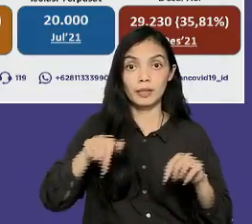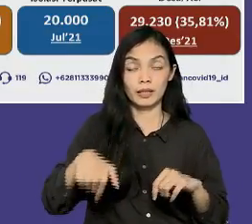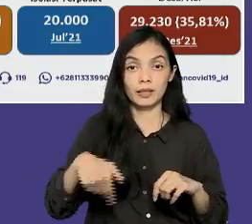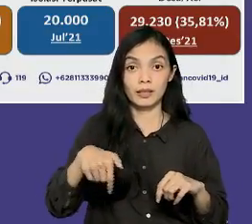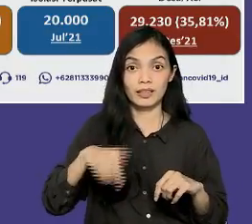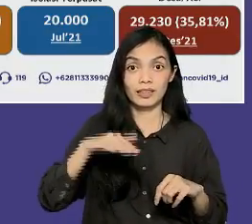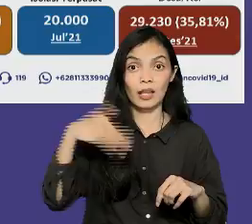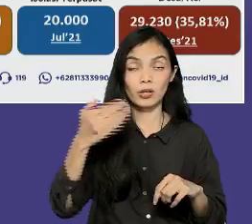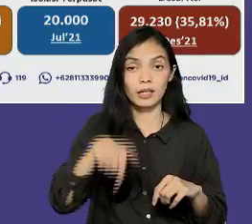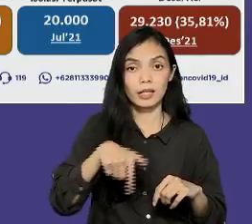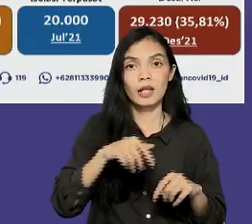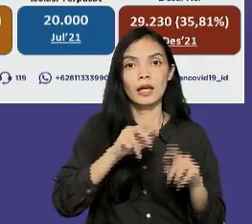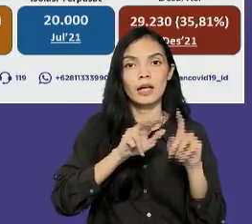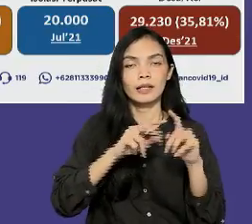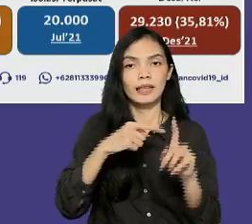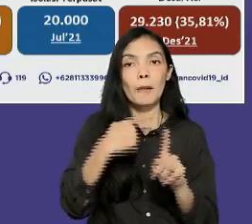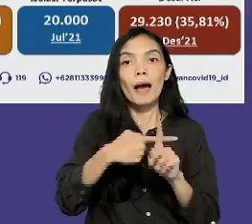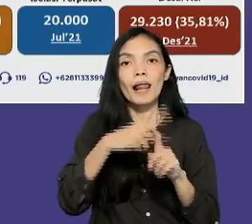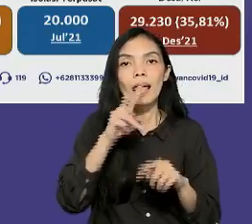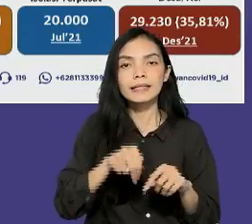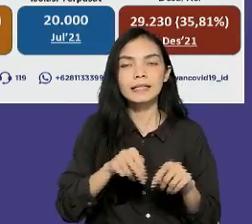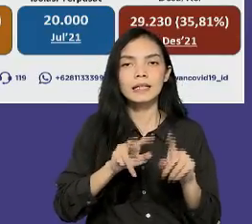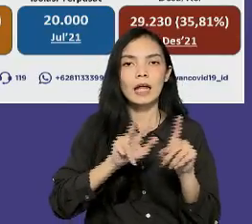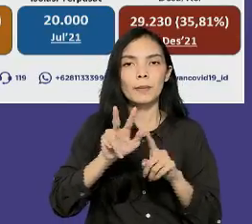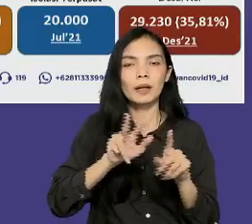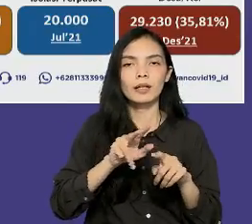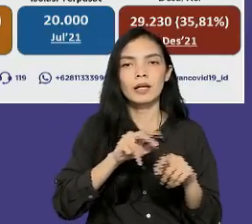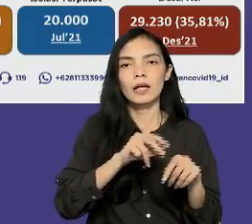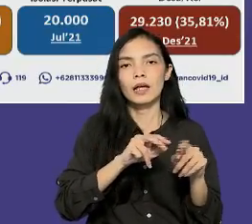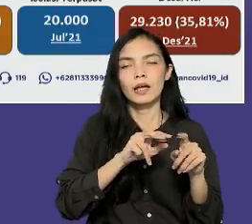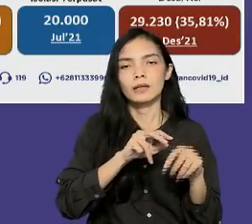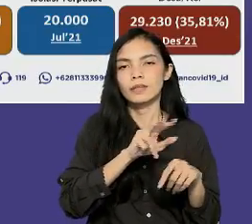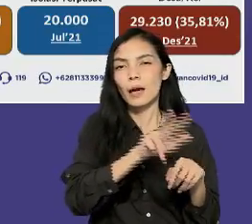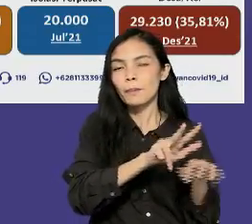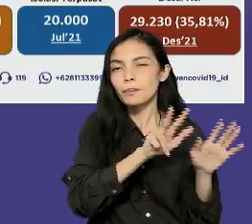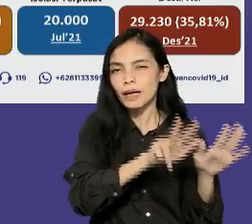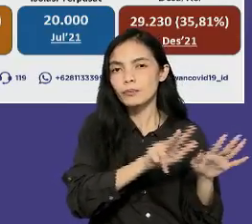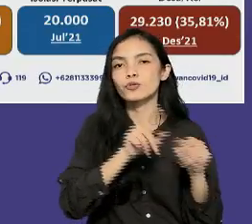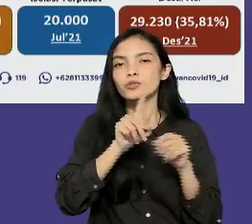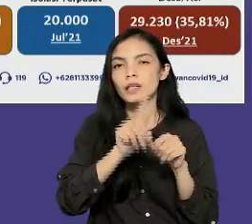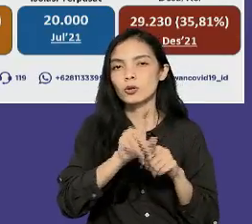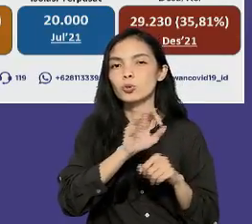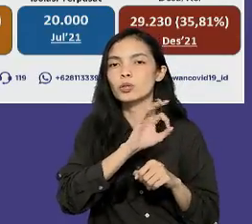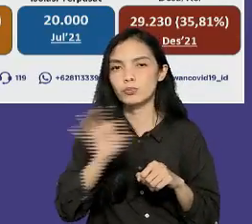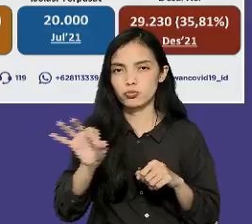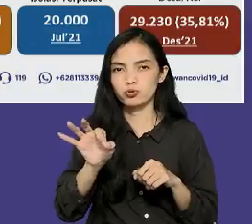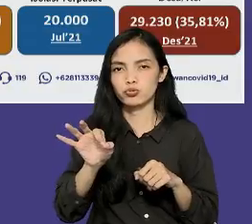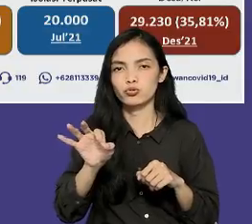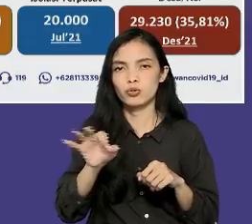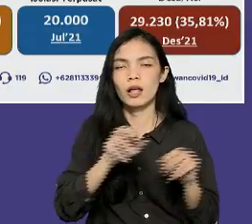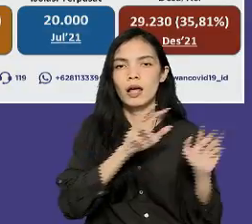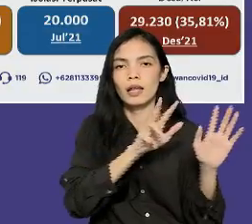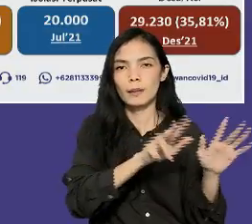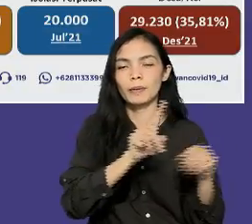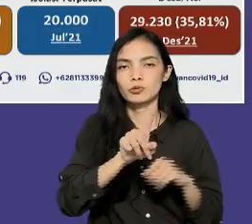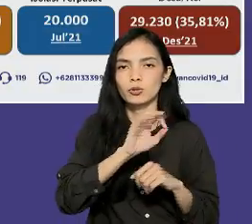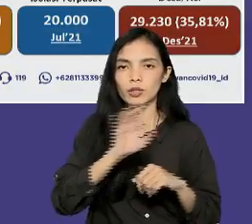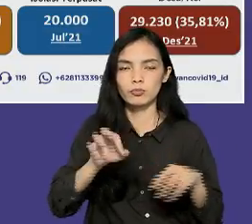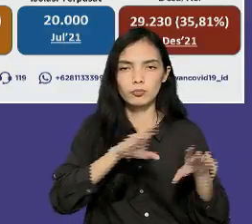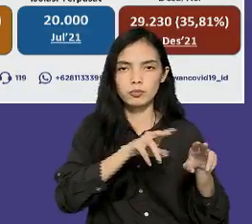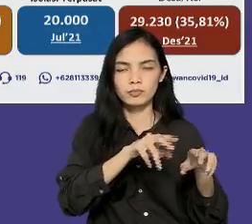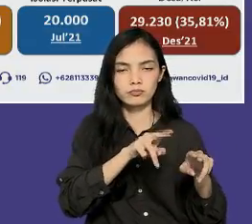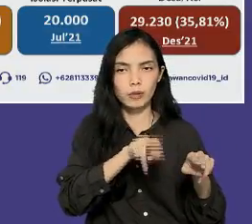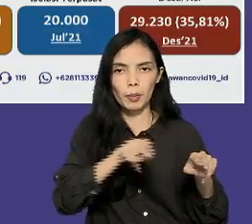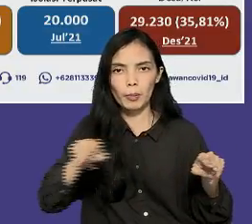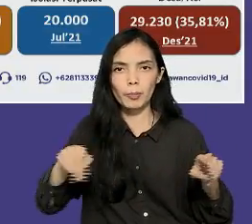hingga 81.000 atau hampir 2 kali lipat. Selain itu, jika dilihat dari angka keterisian tempat